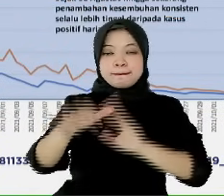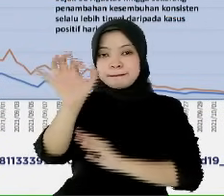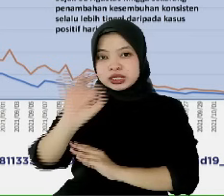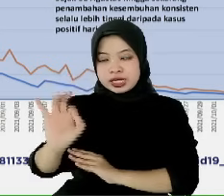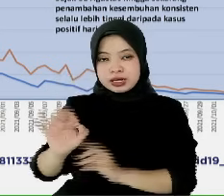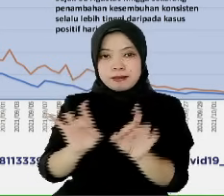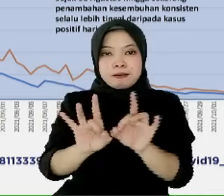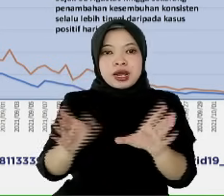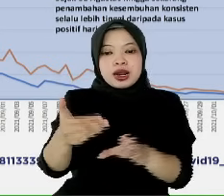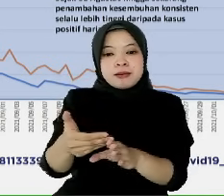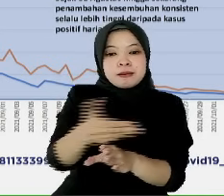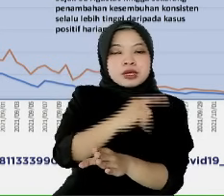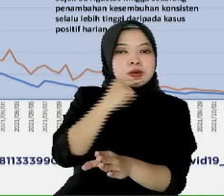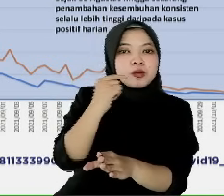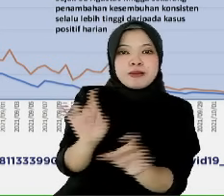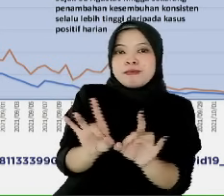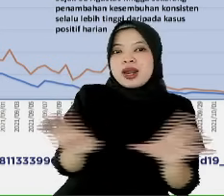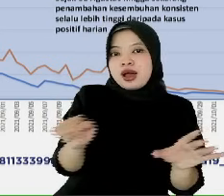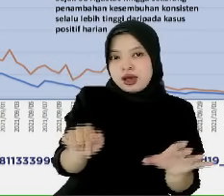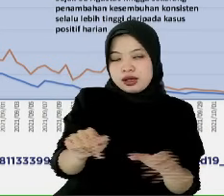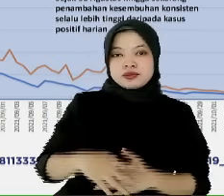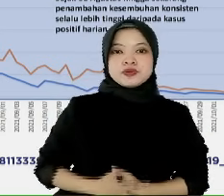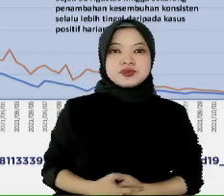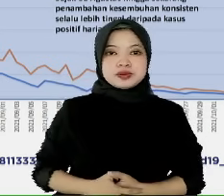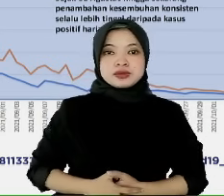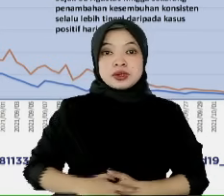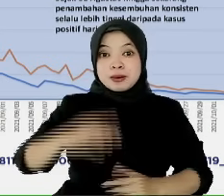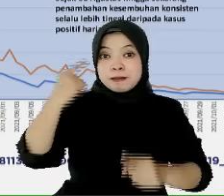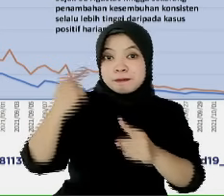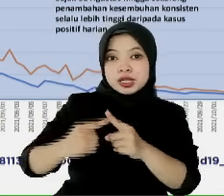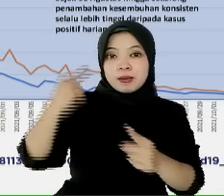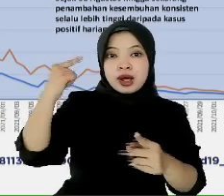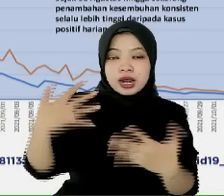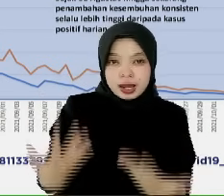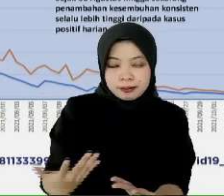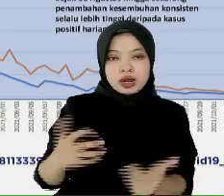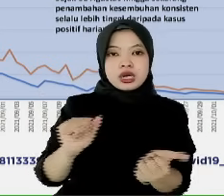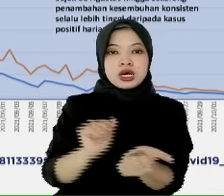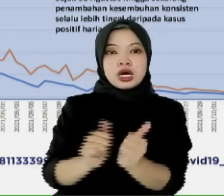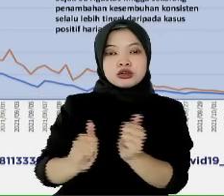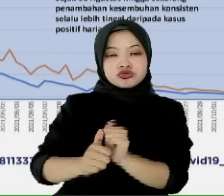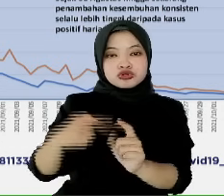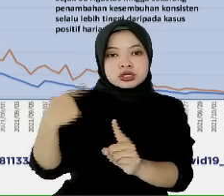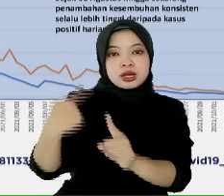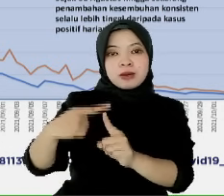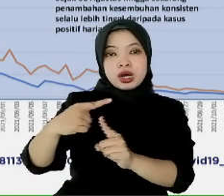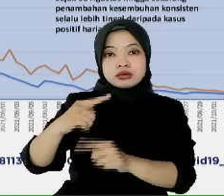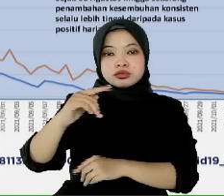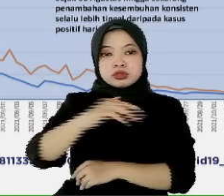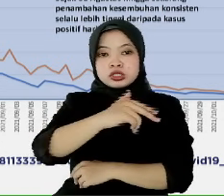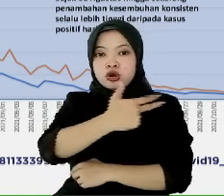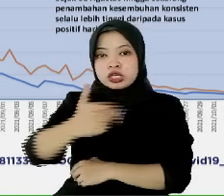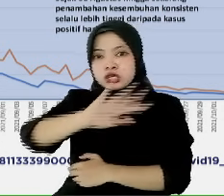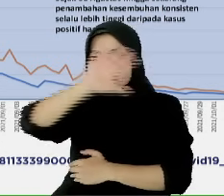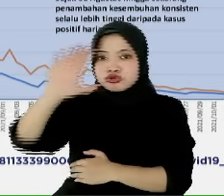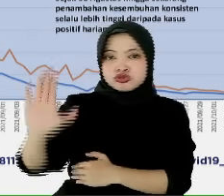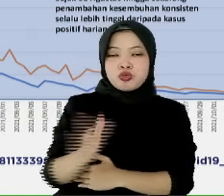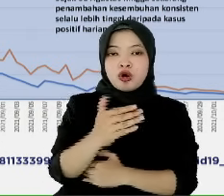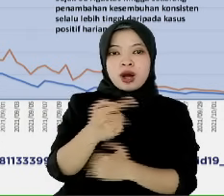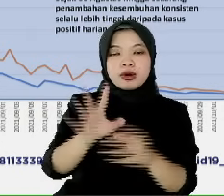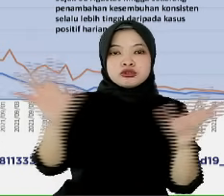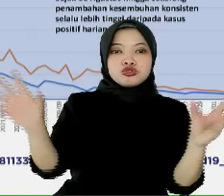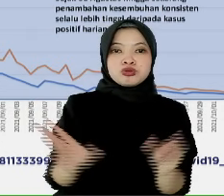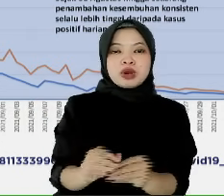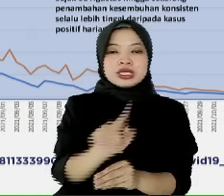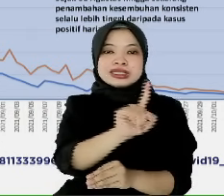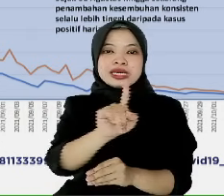dibandingkan minggu lalu. Bahkan untuk pertama kalinya, penambahan kasus positif harian Indonesia berada di bawah